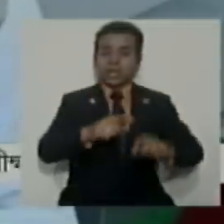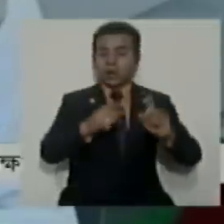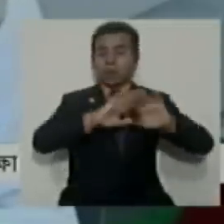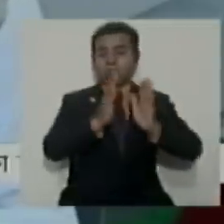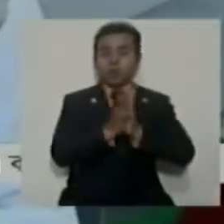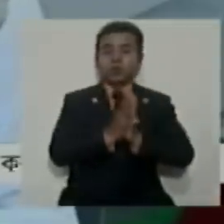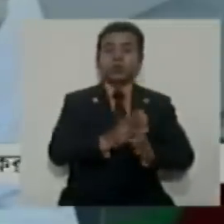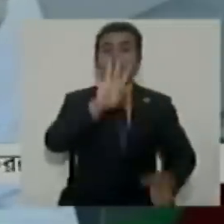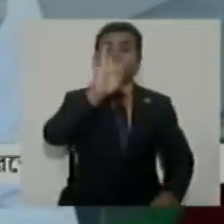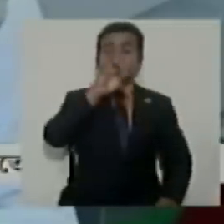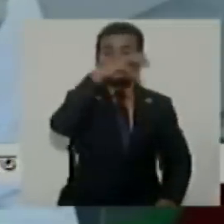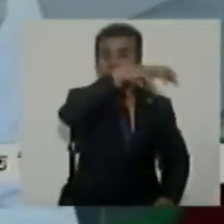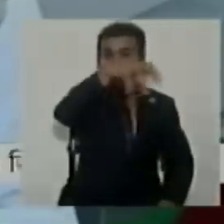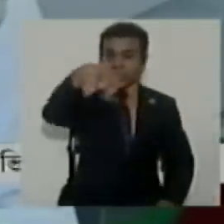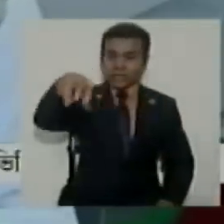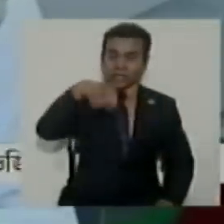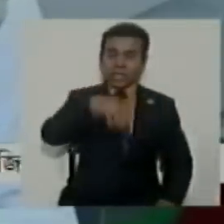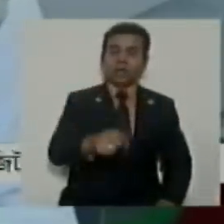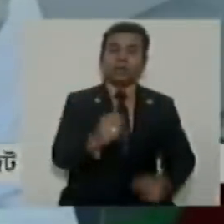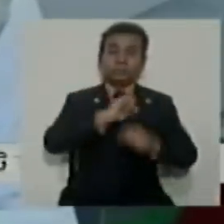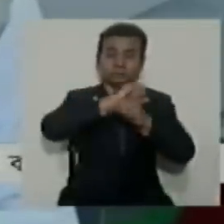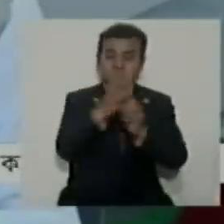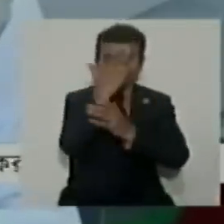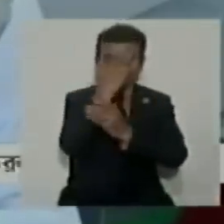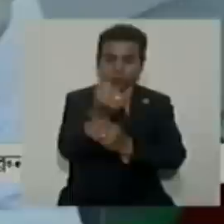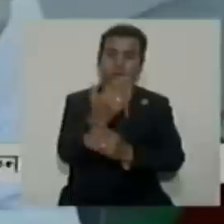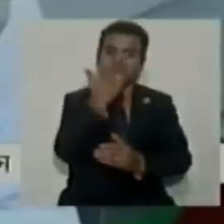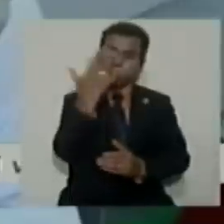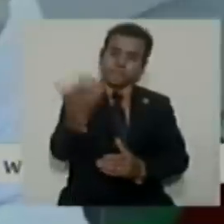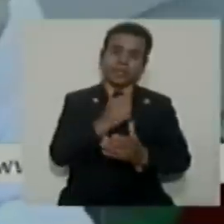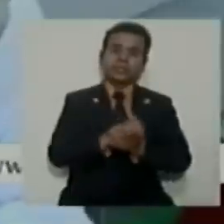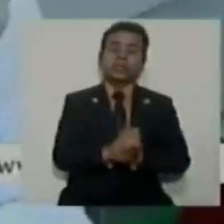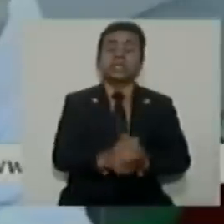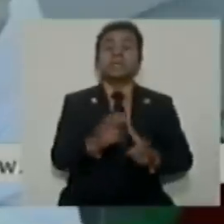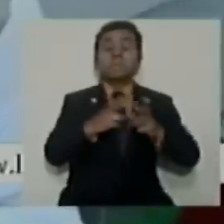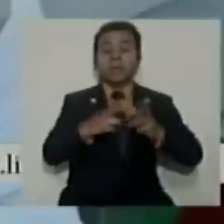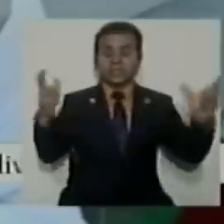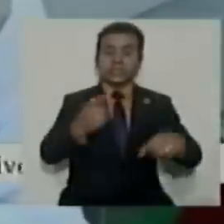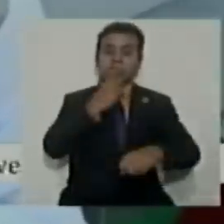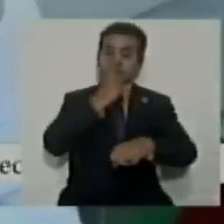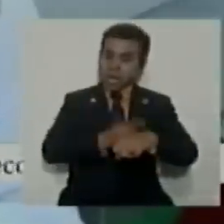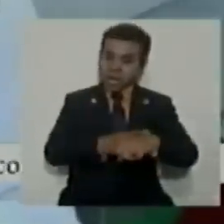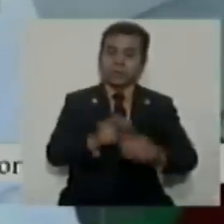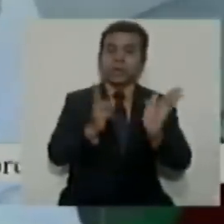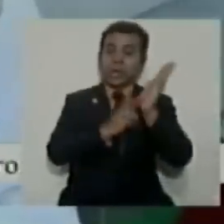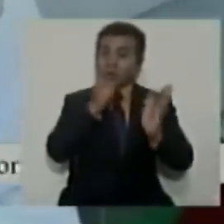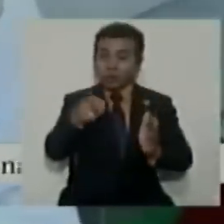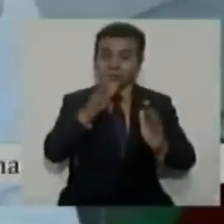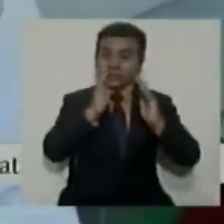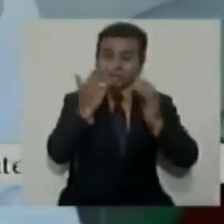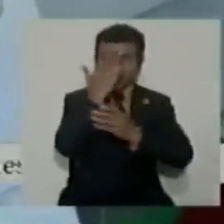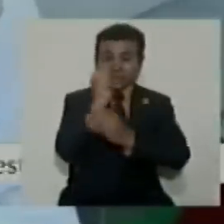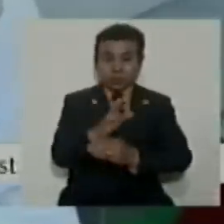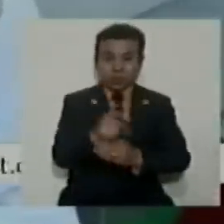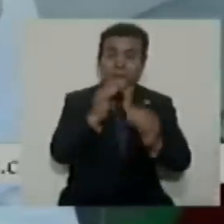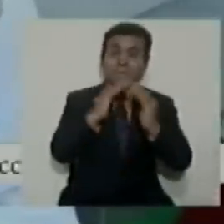রোগী ঢাকা এবং নারায়ণগঞ্জ থেকে গিয়েছে। আমরা আশা করব লকডাউনটি যদি